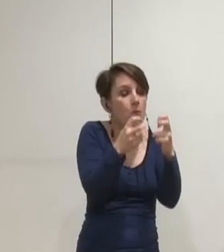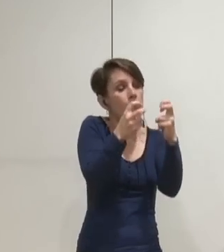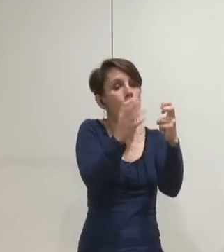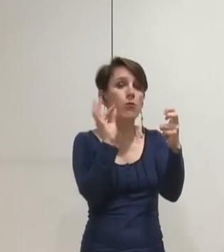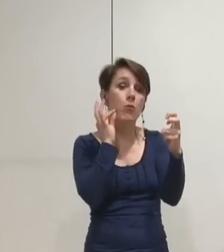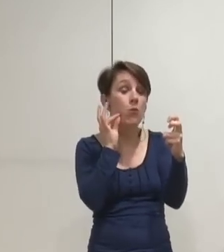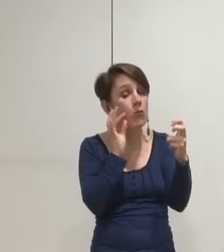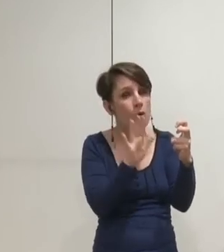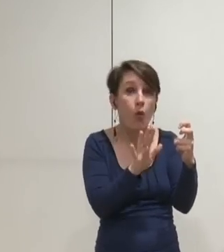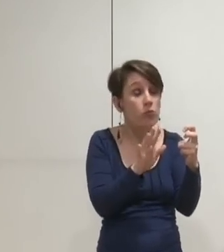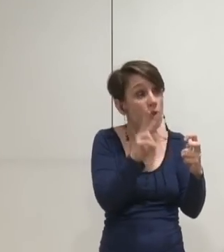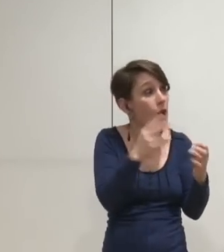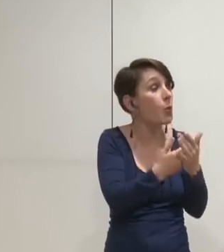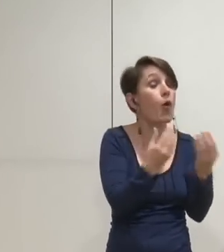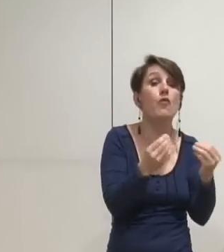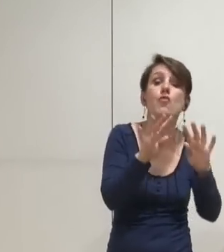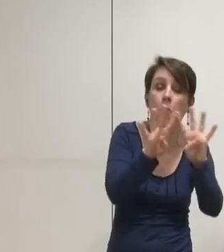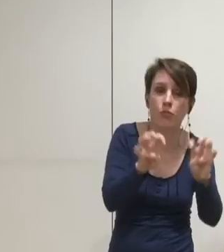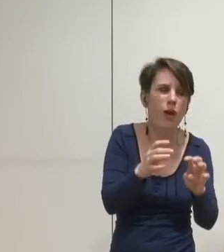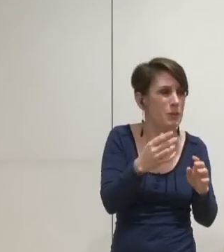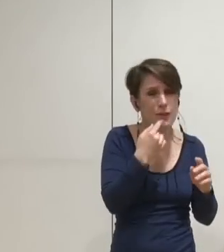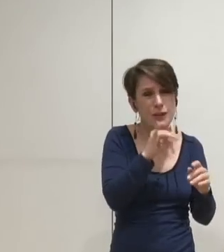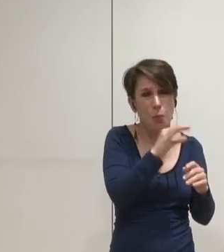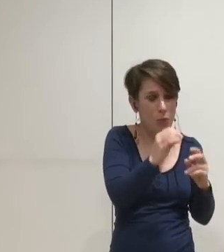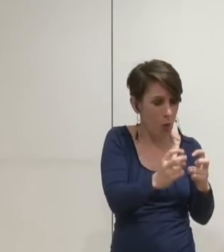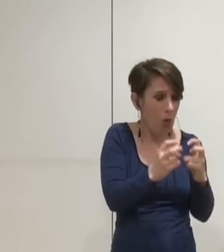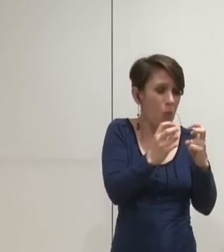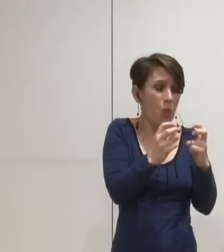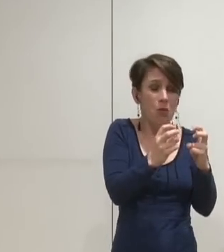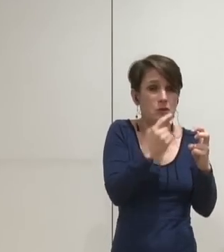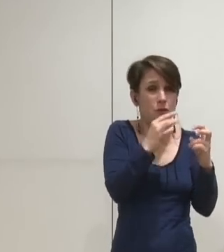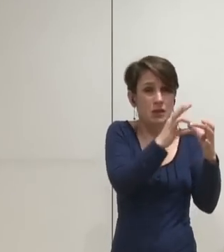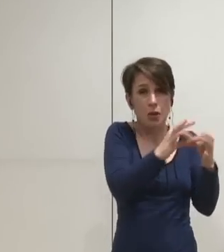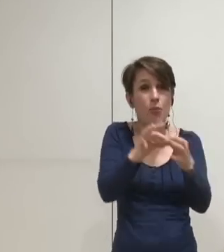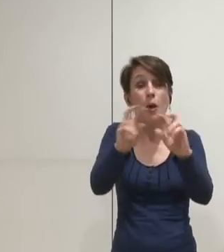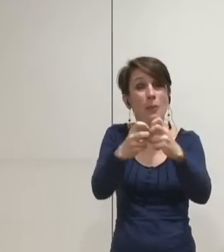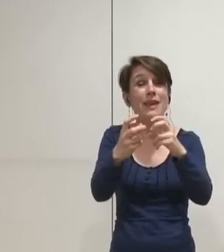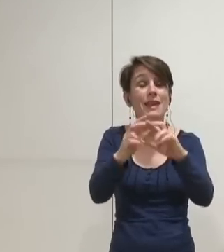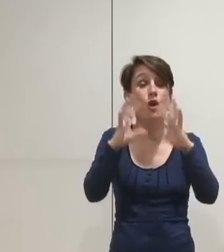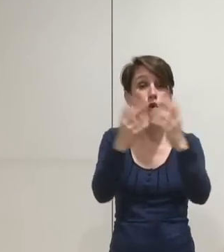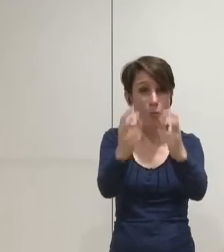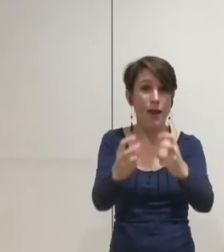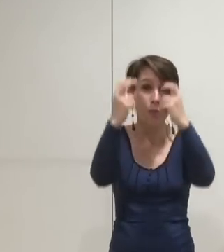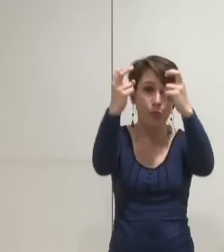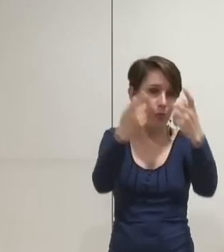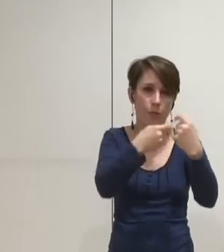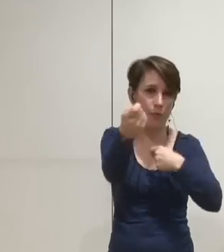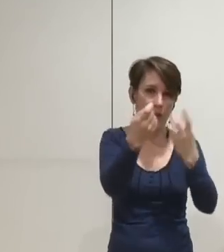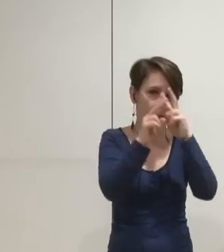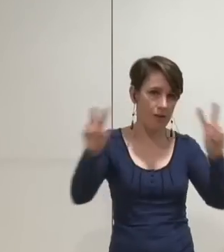faudrait-il qu'elle soit avérée elle n'a aucun impact pratiquement sur le prix global et l'inflation de